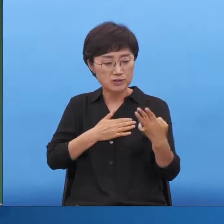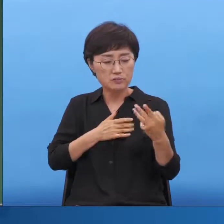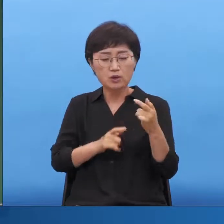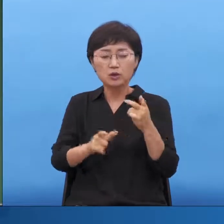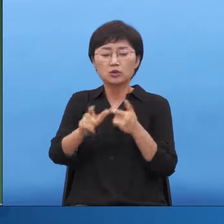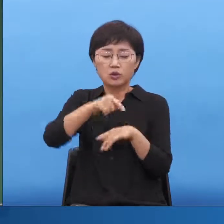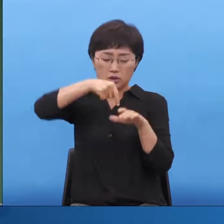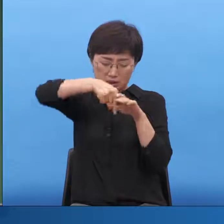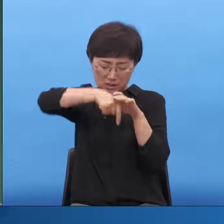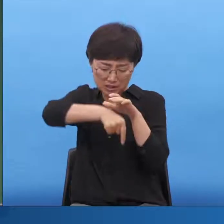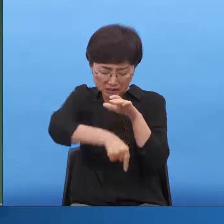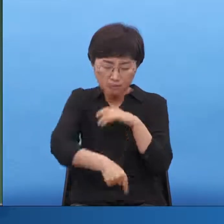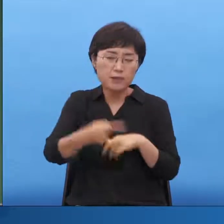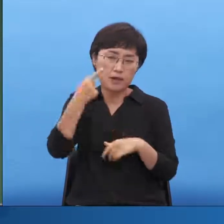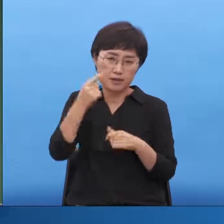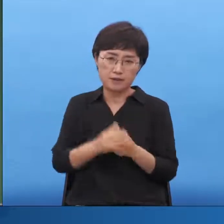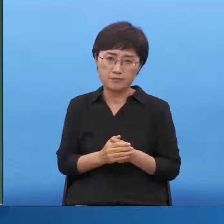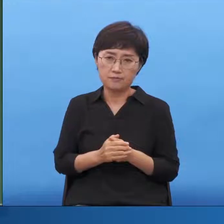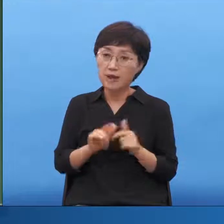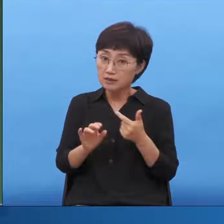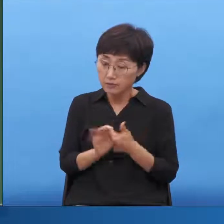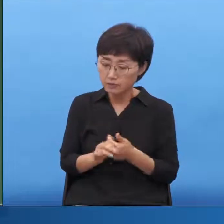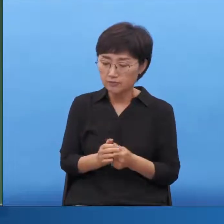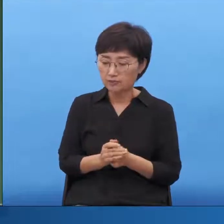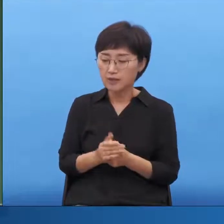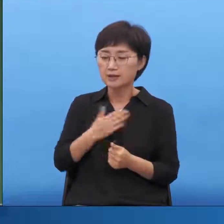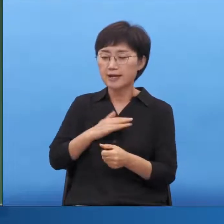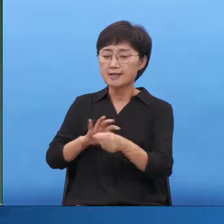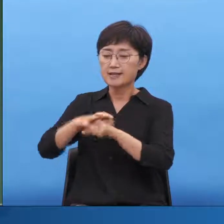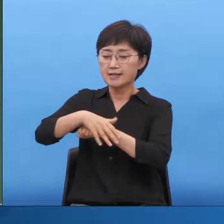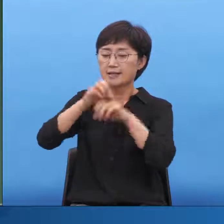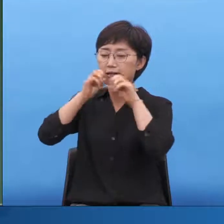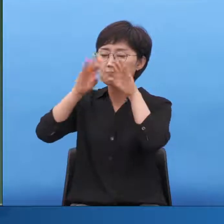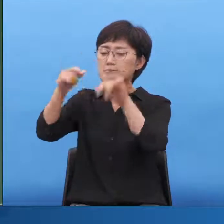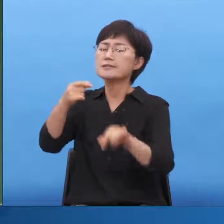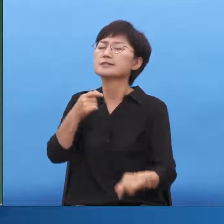灵里有问题的人要做更深层的这个。 아니면 나는 전 세계 살려야 되겠다 하는 사람 24.